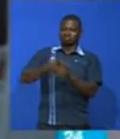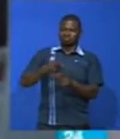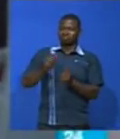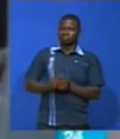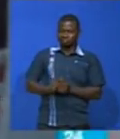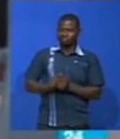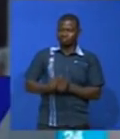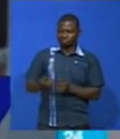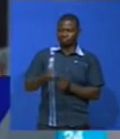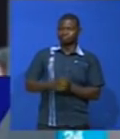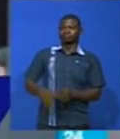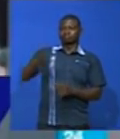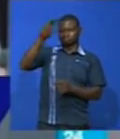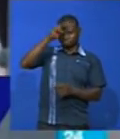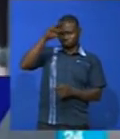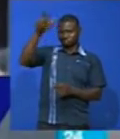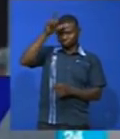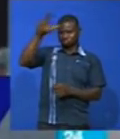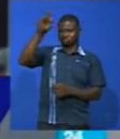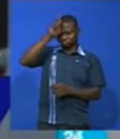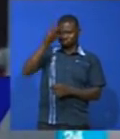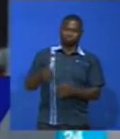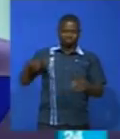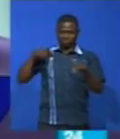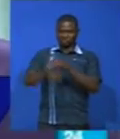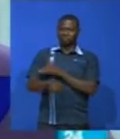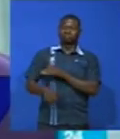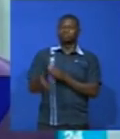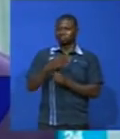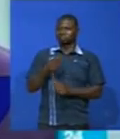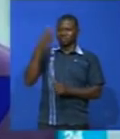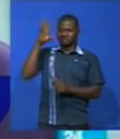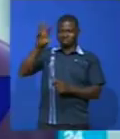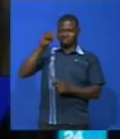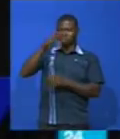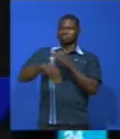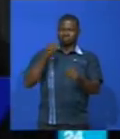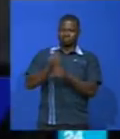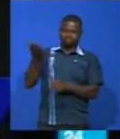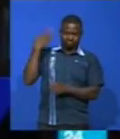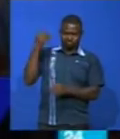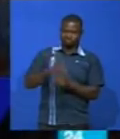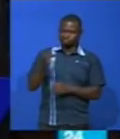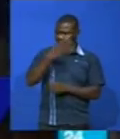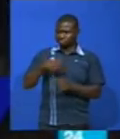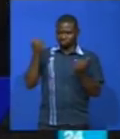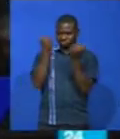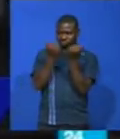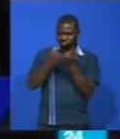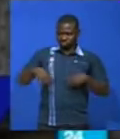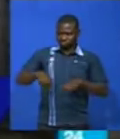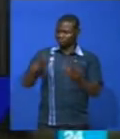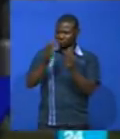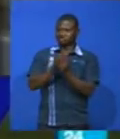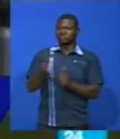Luther King a été assassiné il y a 50 ans de cela, mais son combat est loin d'être achevé pour une société américaine sans racisme et sans